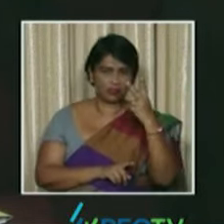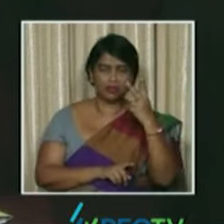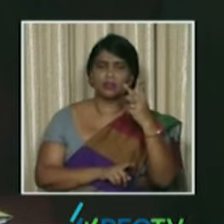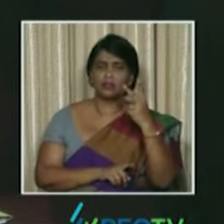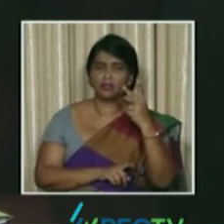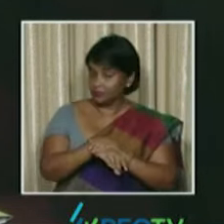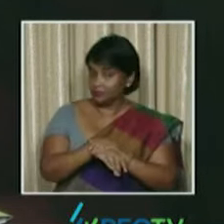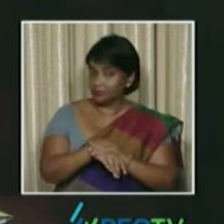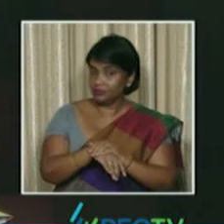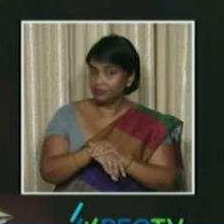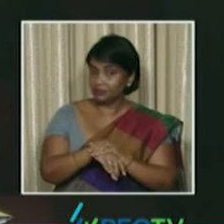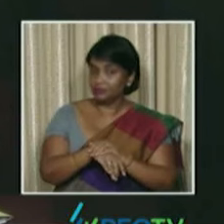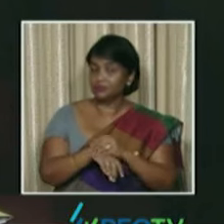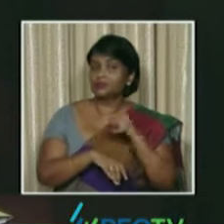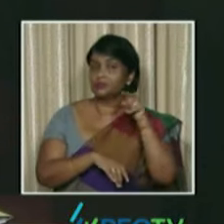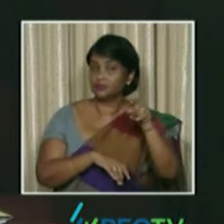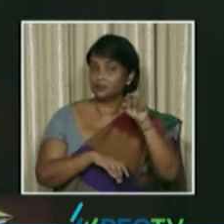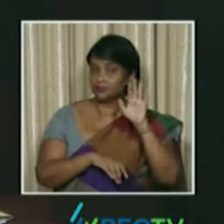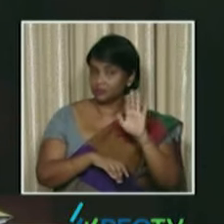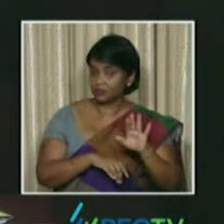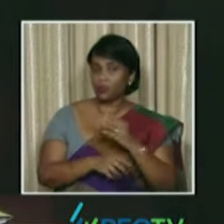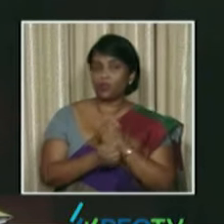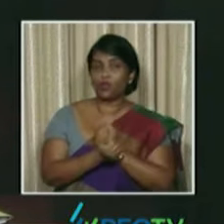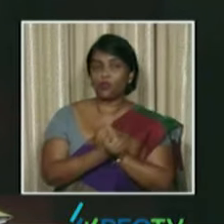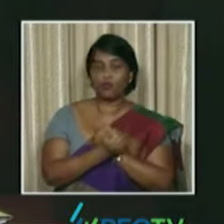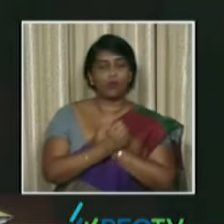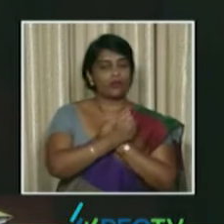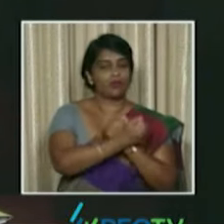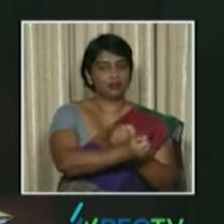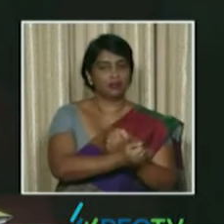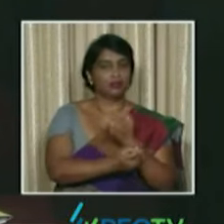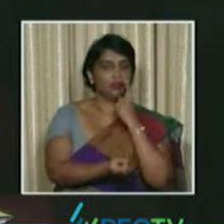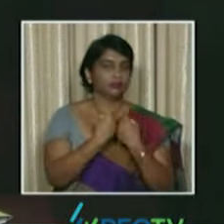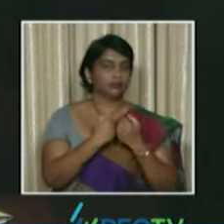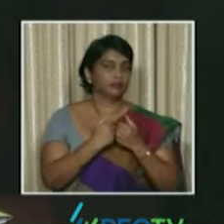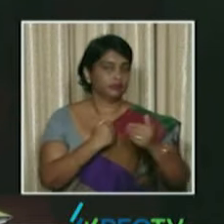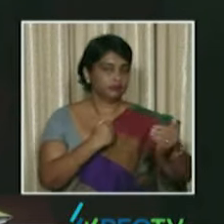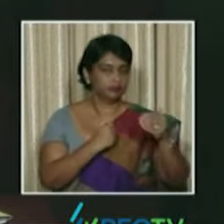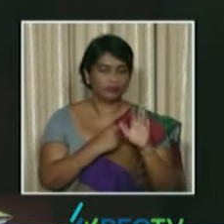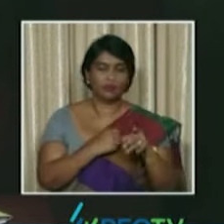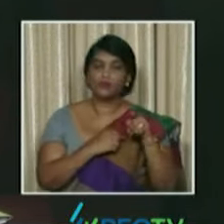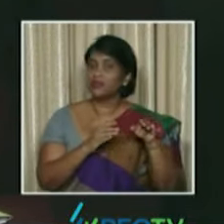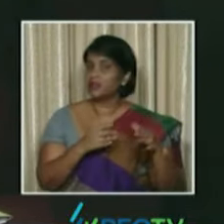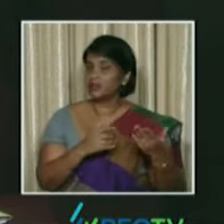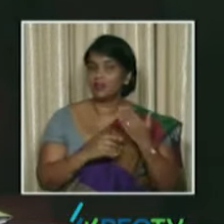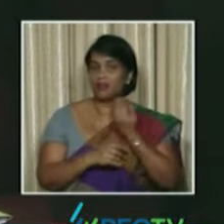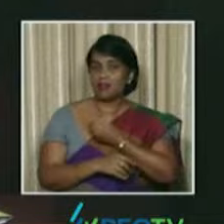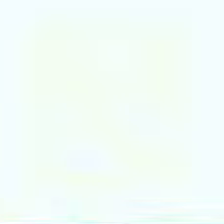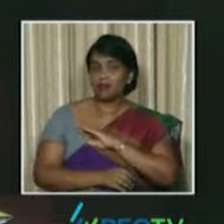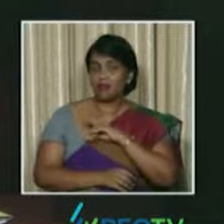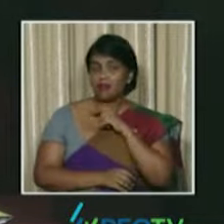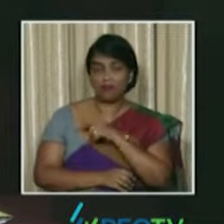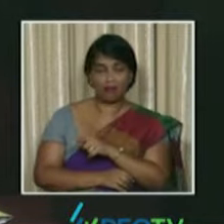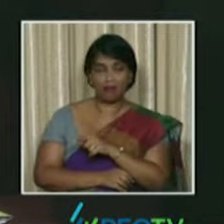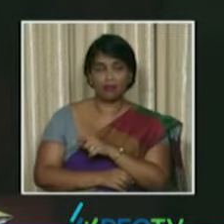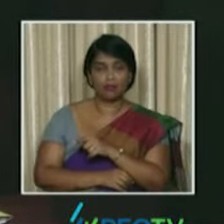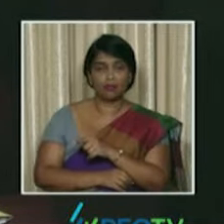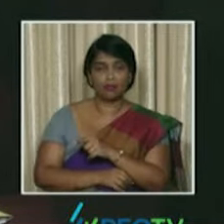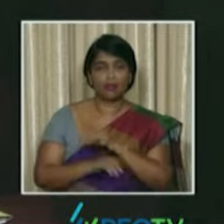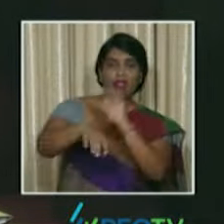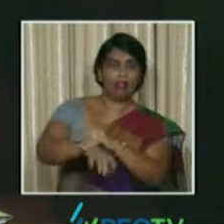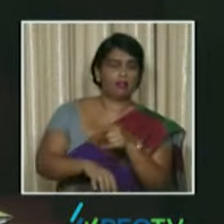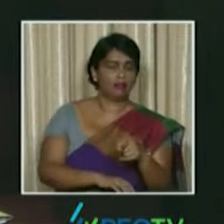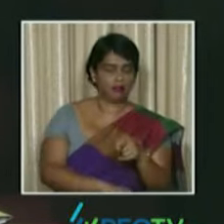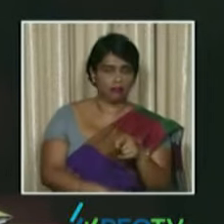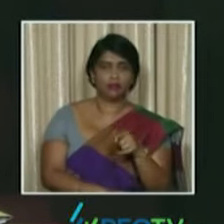දෙපළක් අල්ලගෙන තියෙනවා. ඒ අයව පොලිසියට බාර දීලා පරීක්ෂණ කටයුතු කරගෙන යනවා. එහෙම නැතු මේ ස්වාමින්වන් වහන්සේ මේ අල්ලගත්තු දෙන්නෙක්